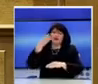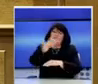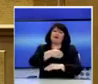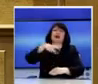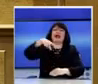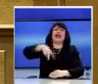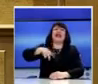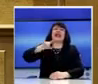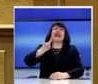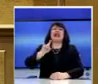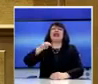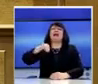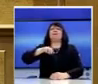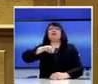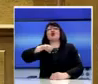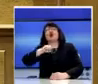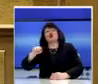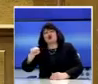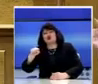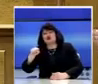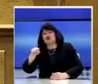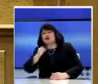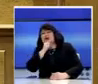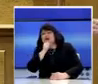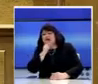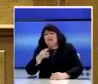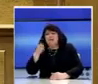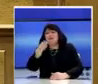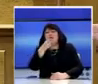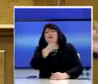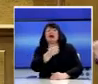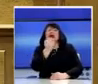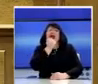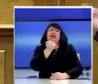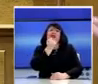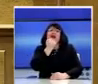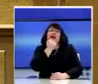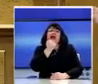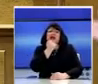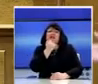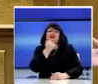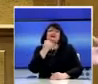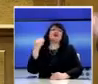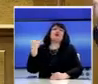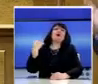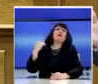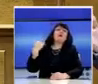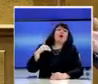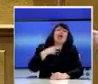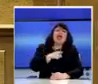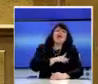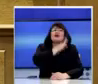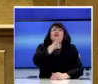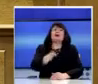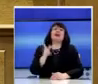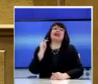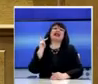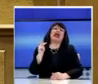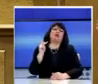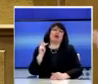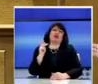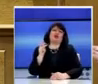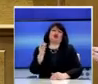εμβολιαστούν, γέροντες άνθρωποι, ή από λάθη που γίνανε που στέλνουν ανθρώπους από την Εύβοια στην Κάρπαθ. Αυτά